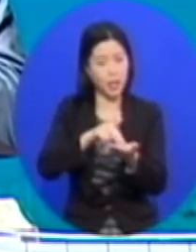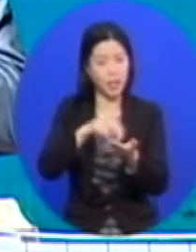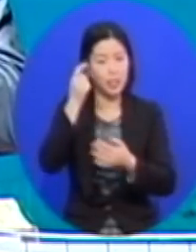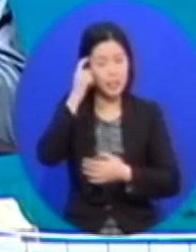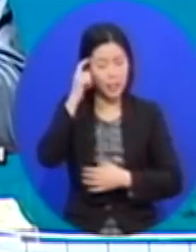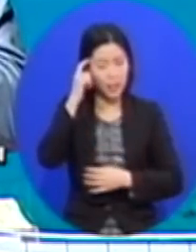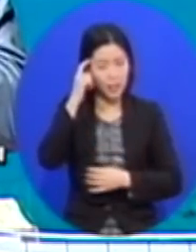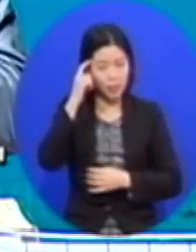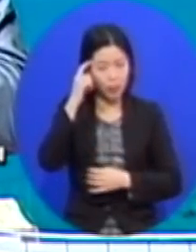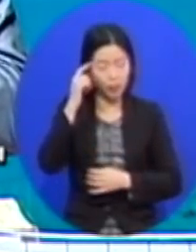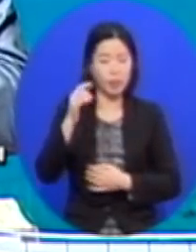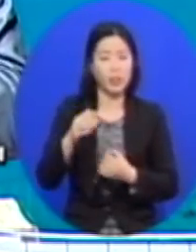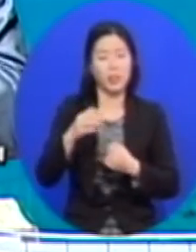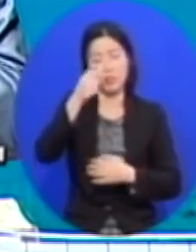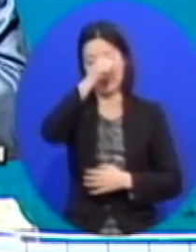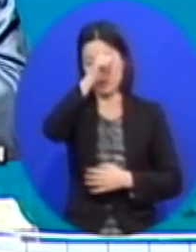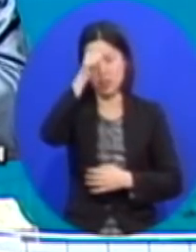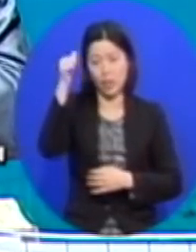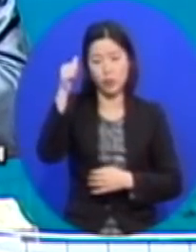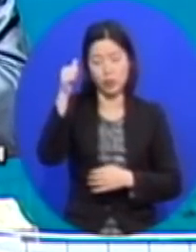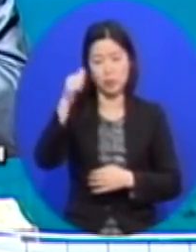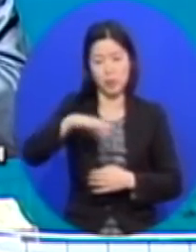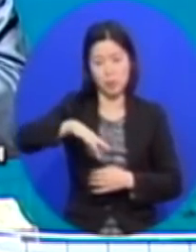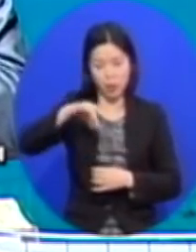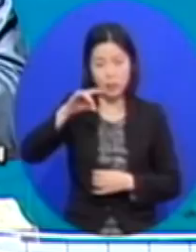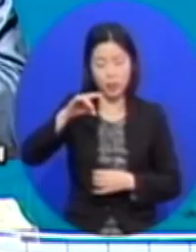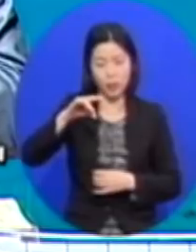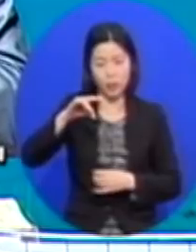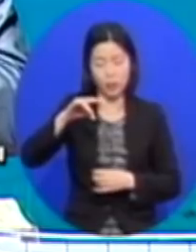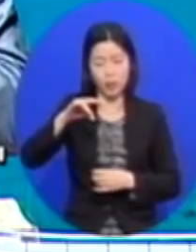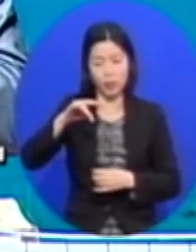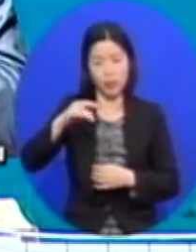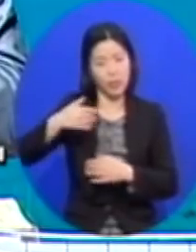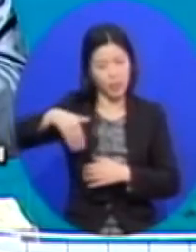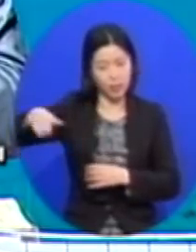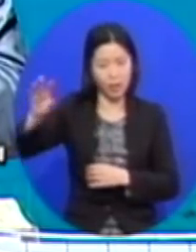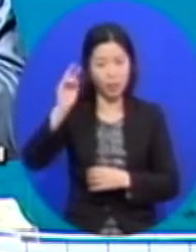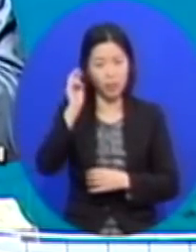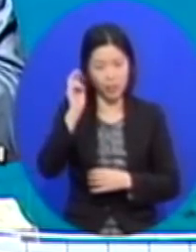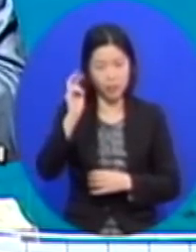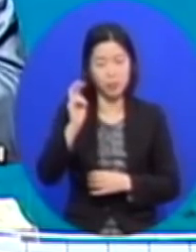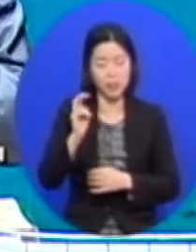자기가 부르지 않았는데 왔다고 나간 모양입니다